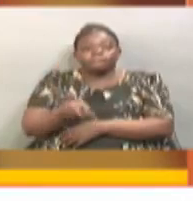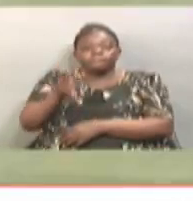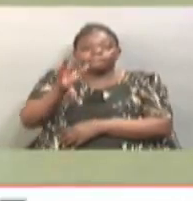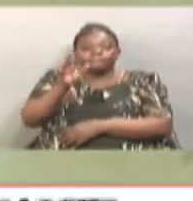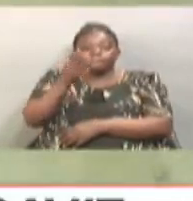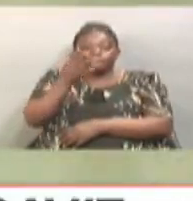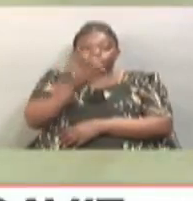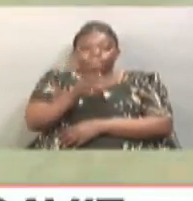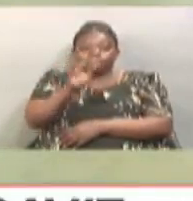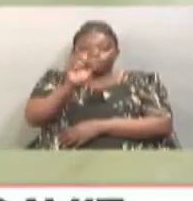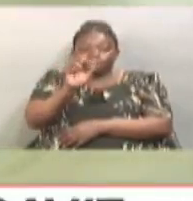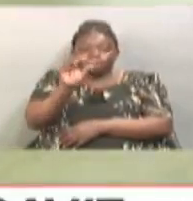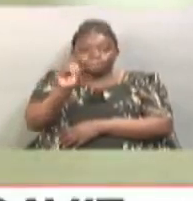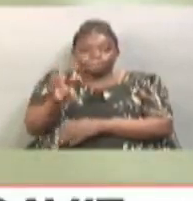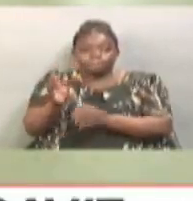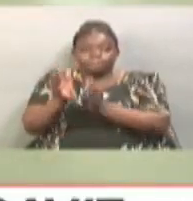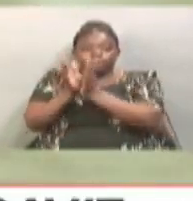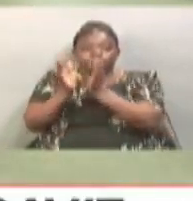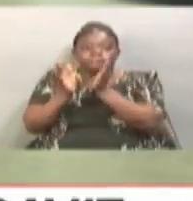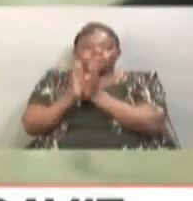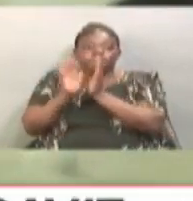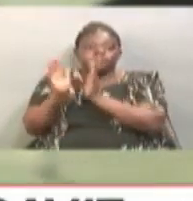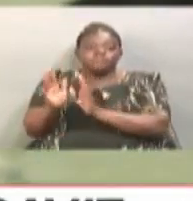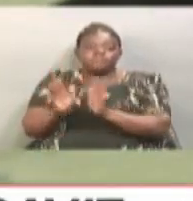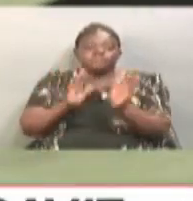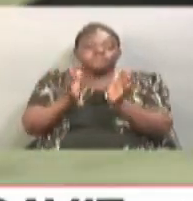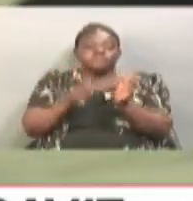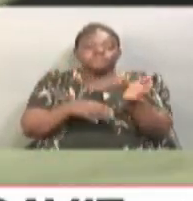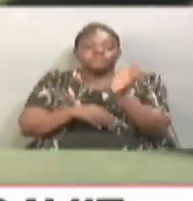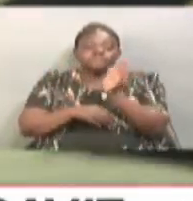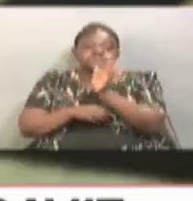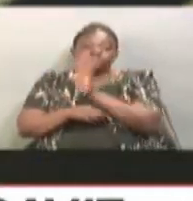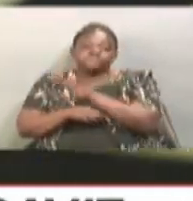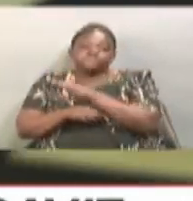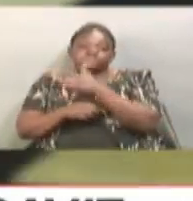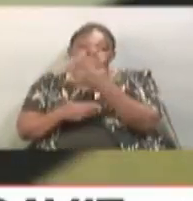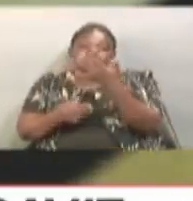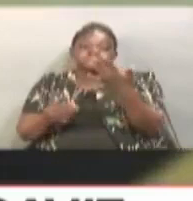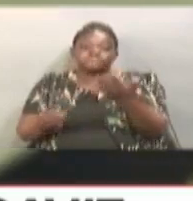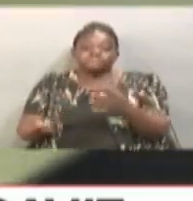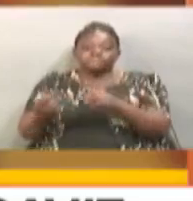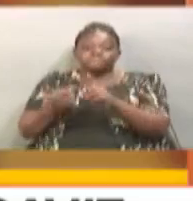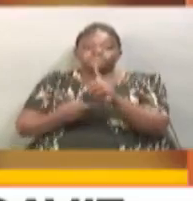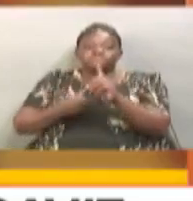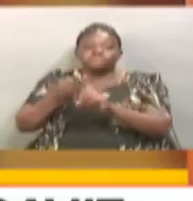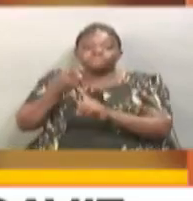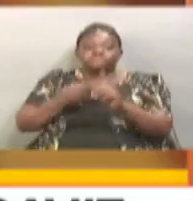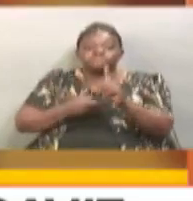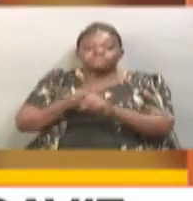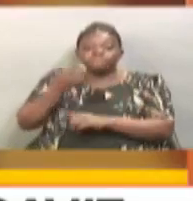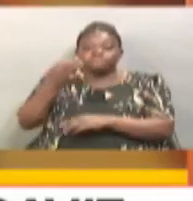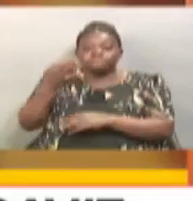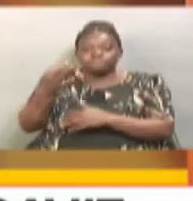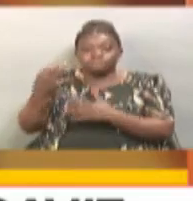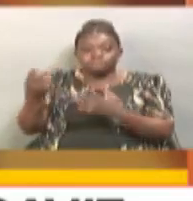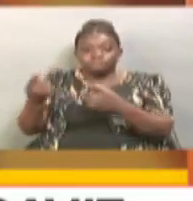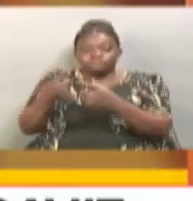2,408 annyonnyodde ku nteekateeka y'okubazza egenda okulungula emyezi esatu okuva